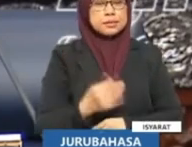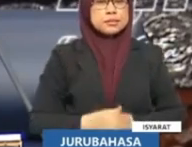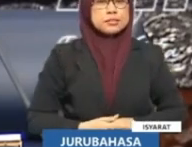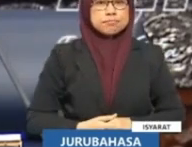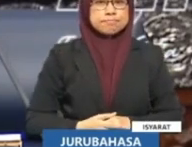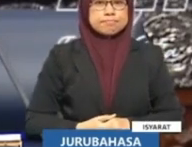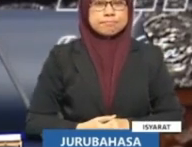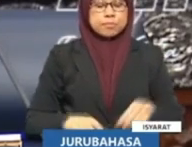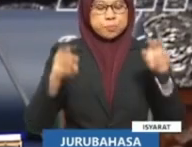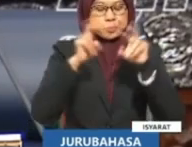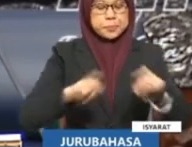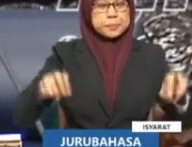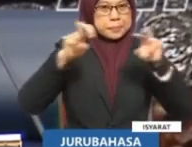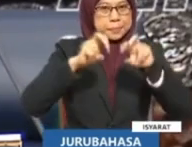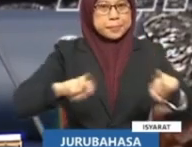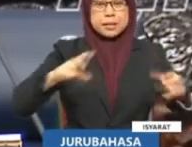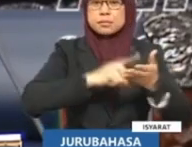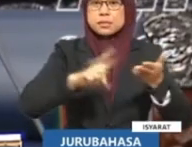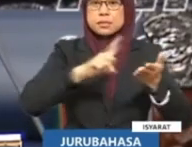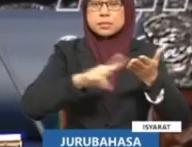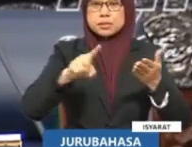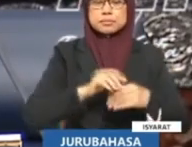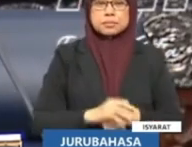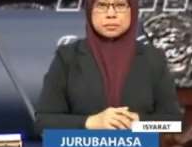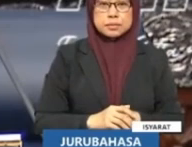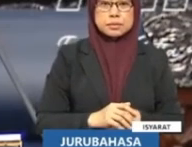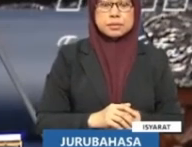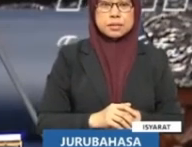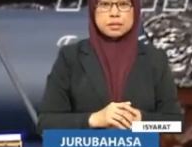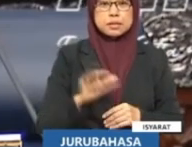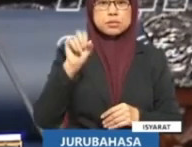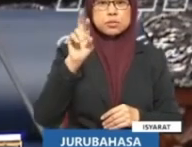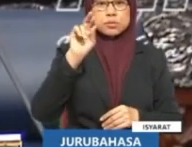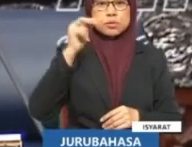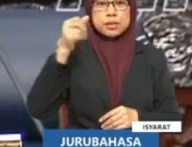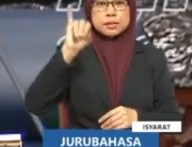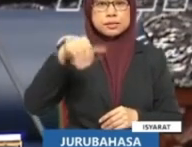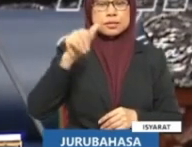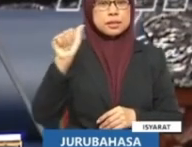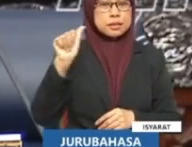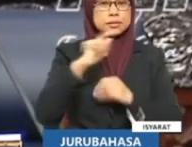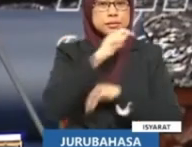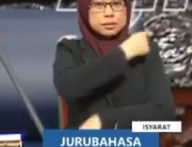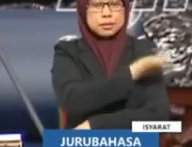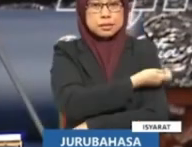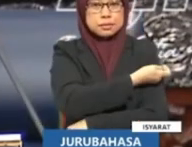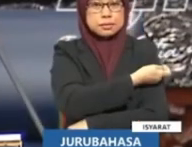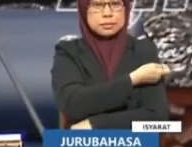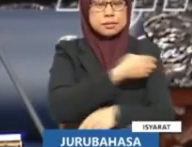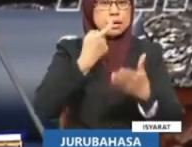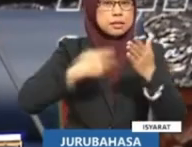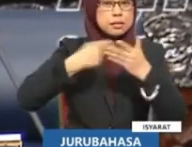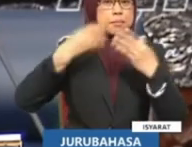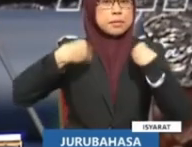two analisis daripada suruh Anjay tenaga menganggarkan bahwa bahan api harga bahan